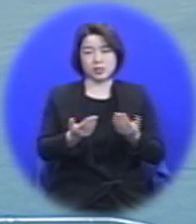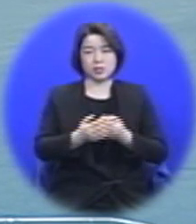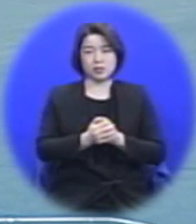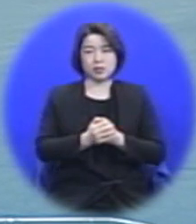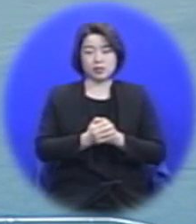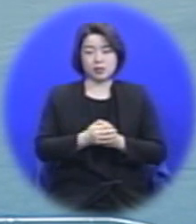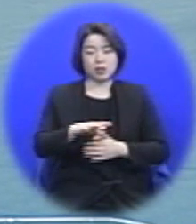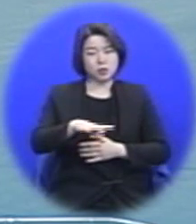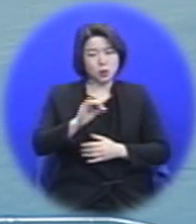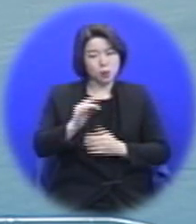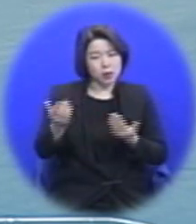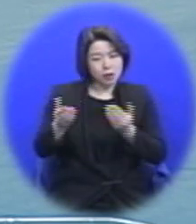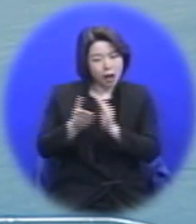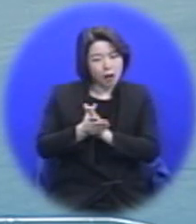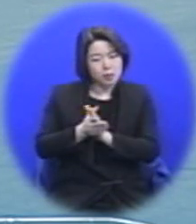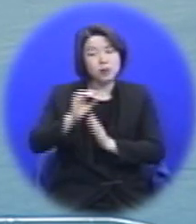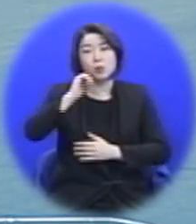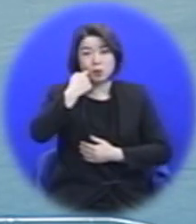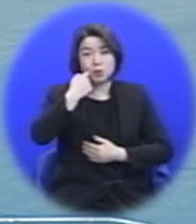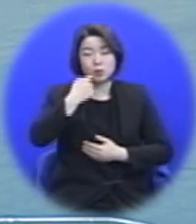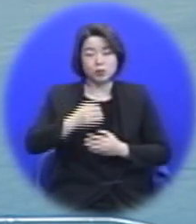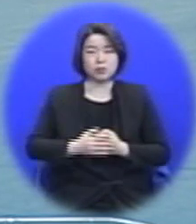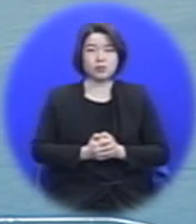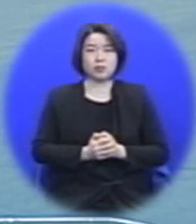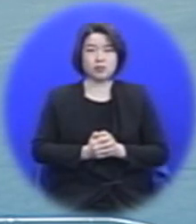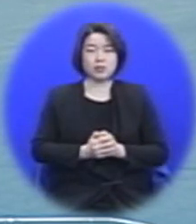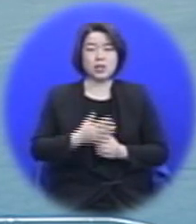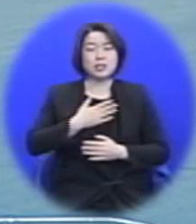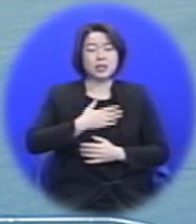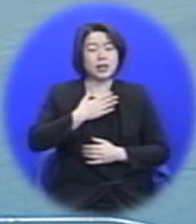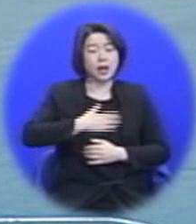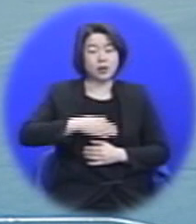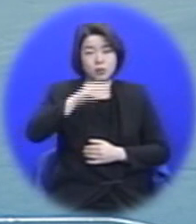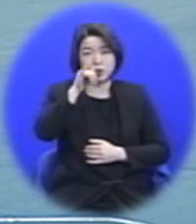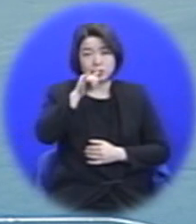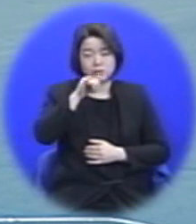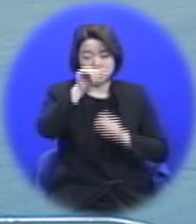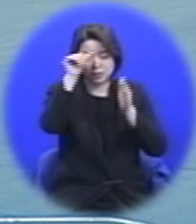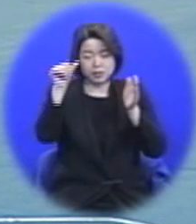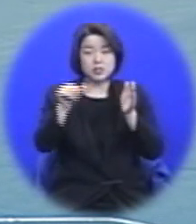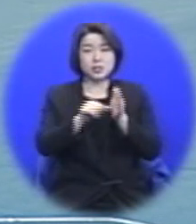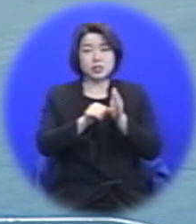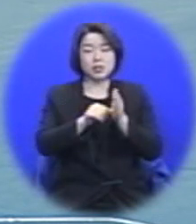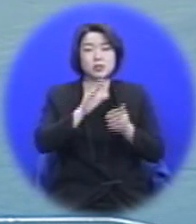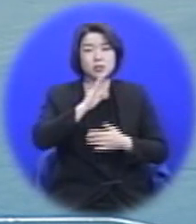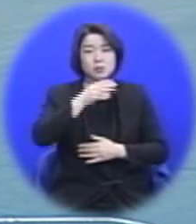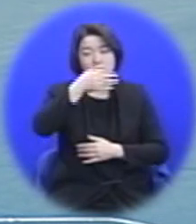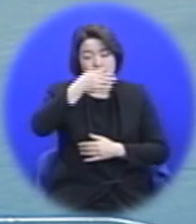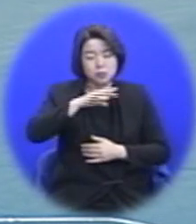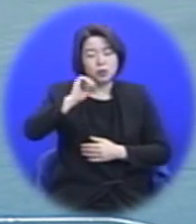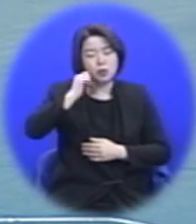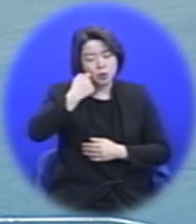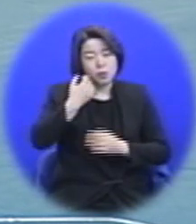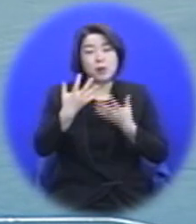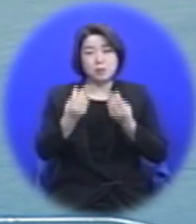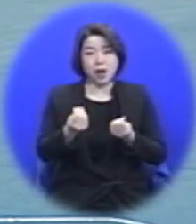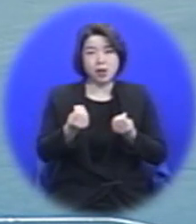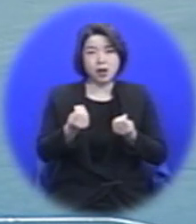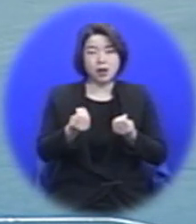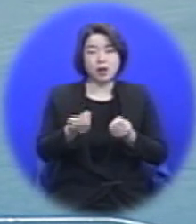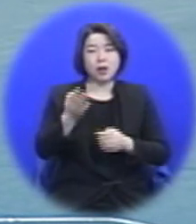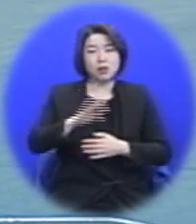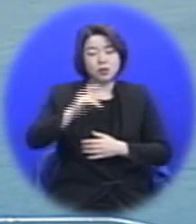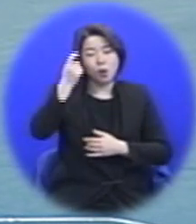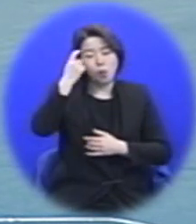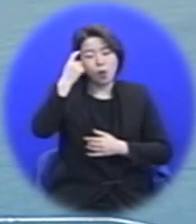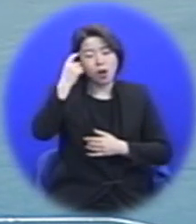처음에는 아멘 하기가 어렵더라. 제가 알고 있는 인생은 너무나 힘들고 어려움이 많은데 왜